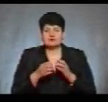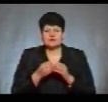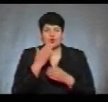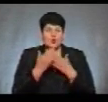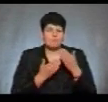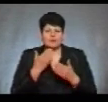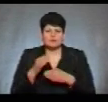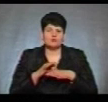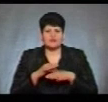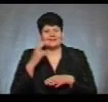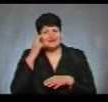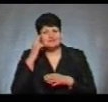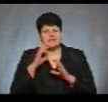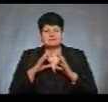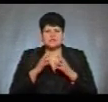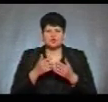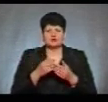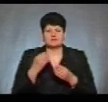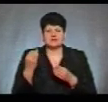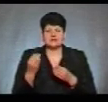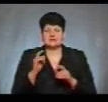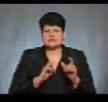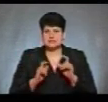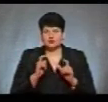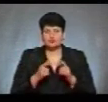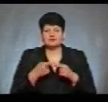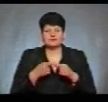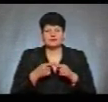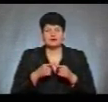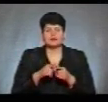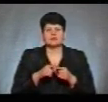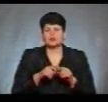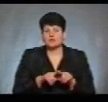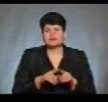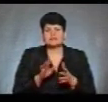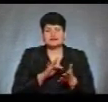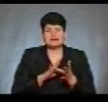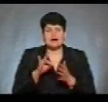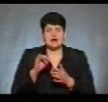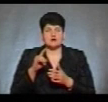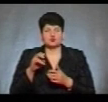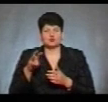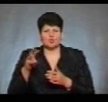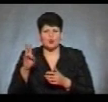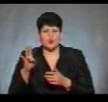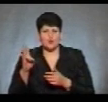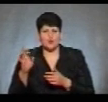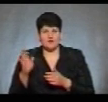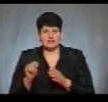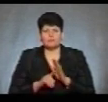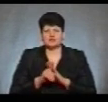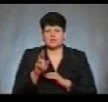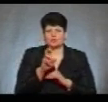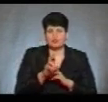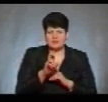опитування, проведеного Київським міжнародним інститутом соціології, Центром Разумкова та соціологічною групою «Рейтинг». На початку